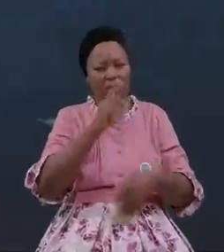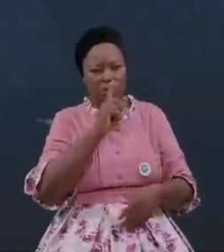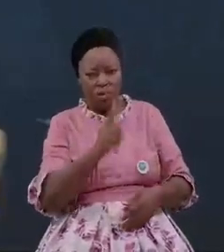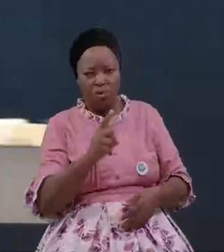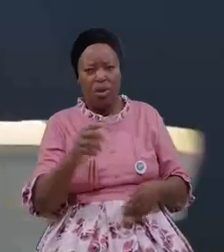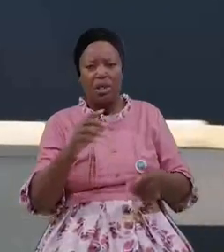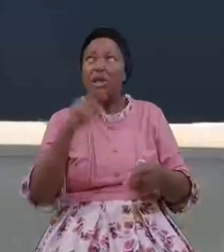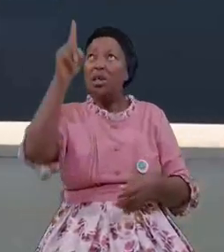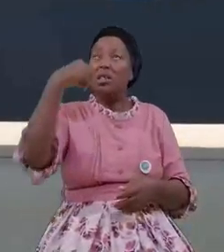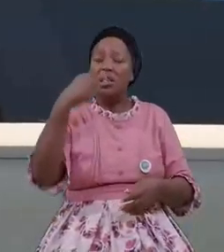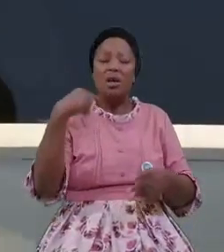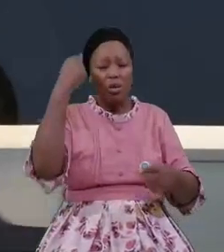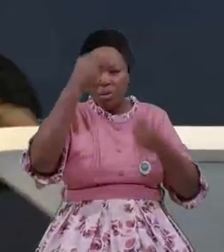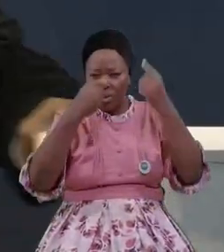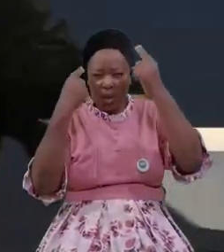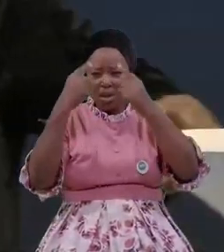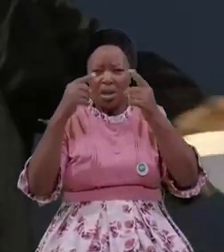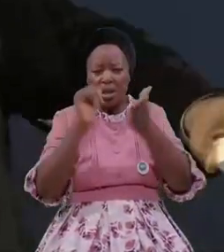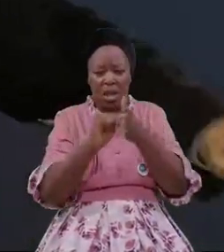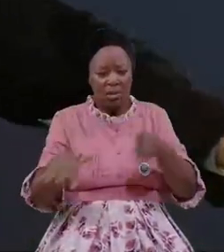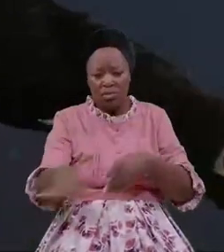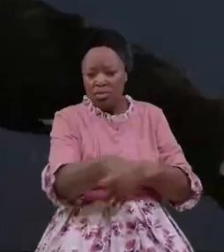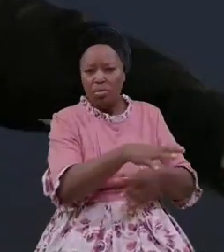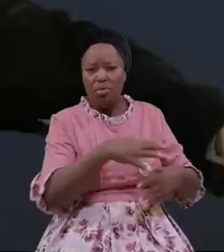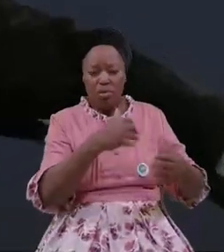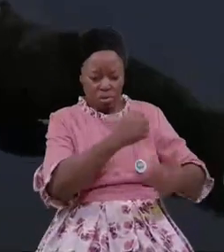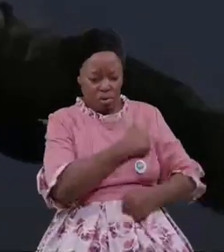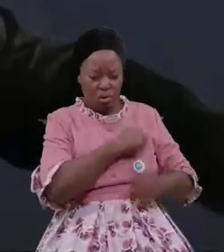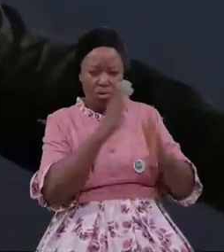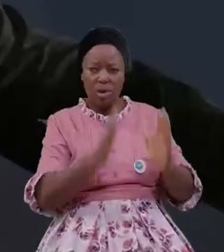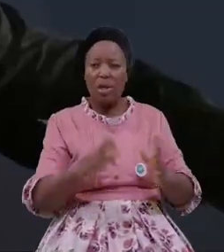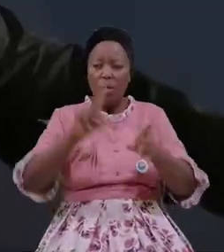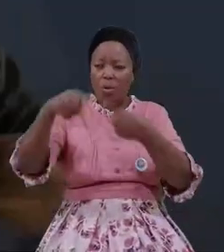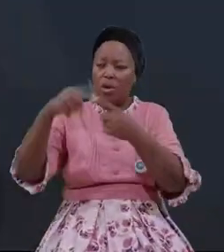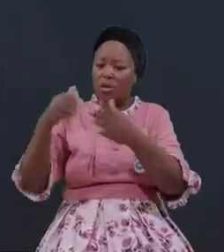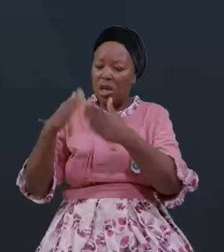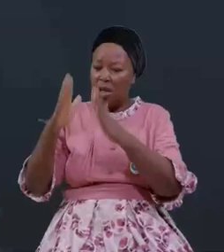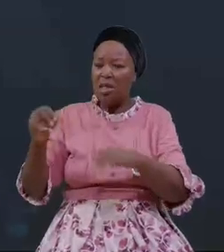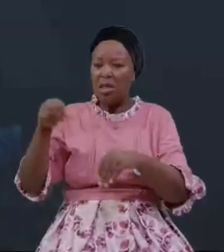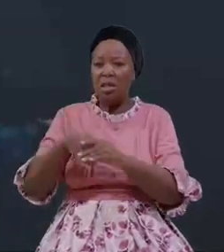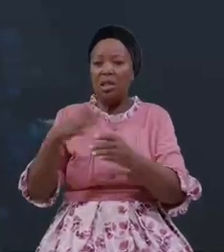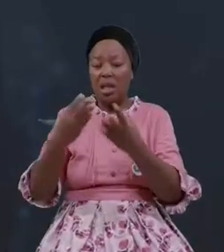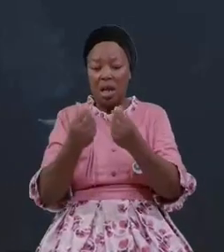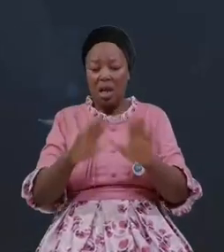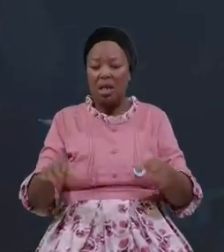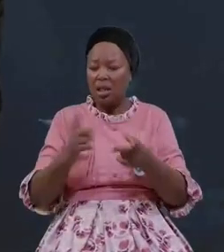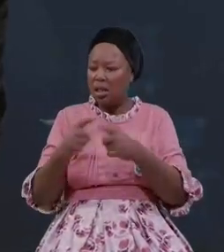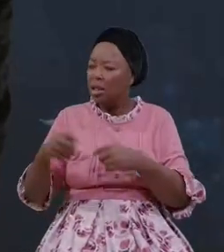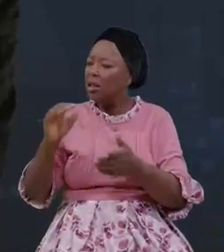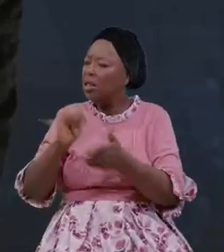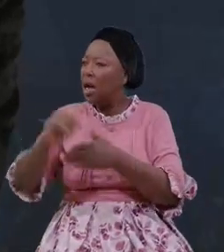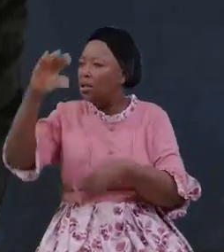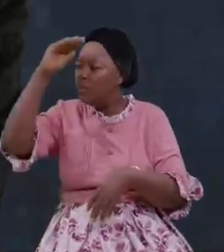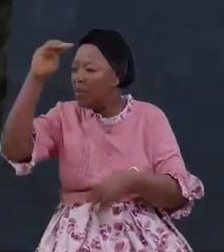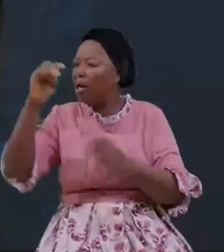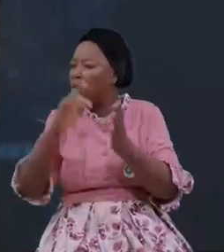une vérité je considère le fait que ces soldats soient allés vers les autorités du pays pour dire que l'homme